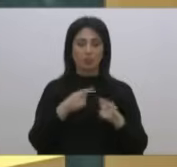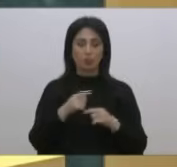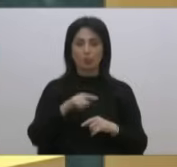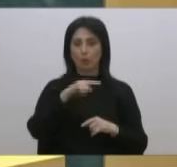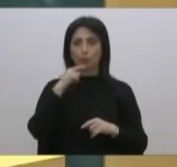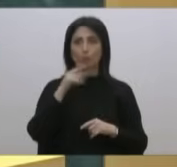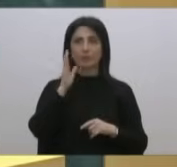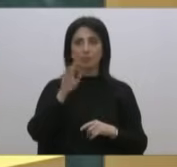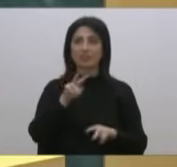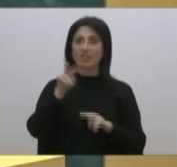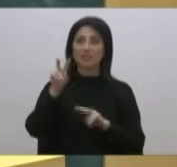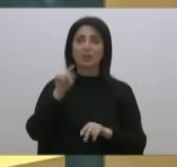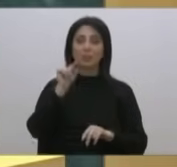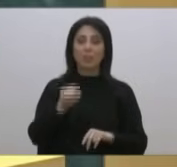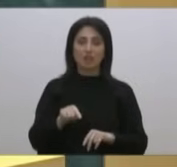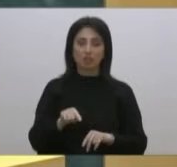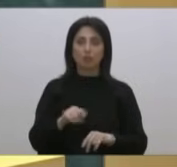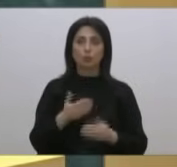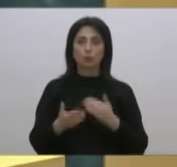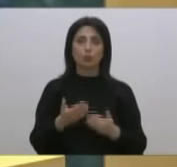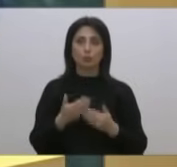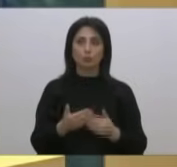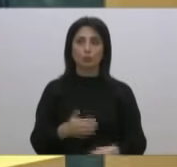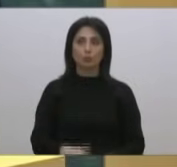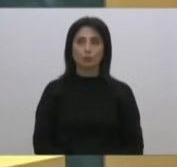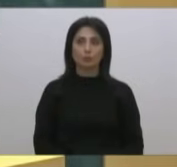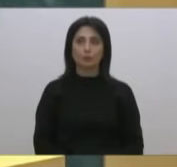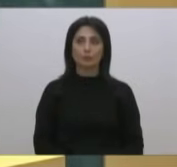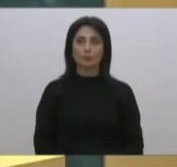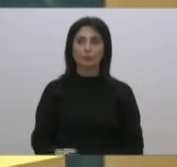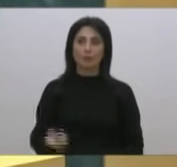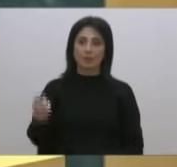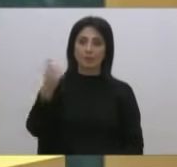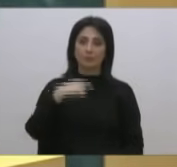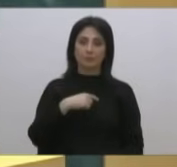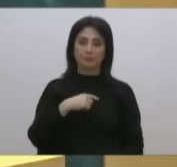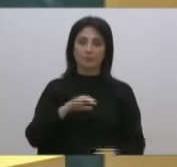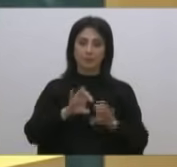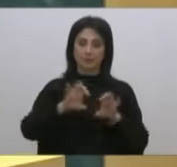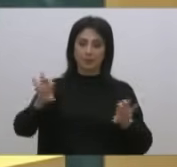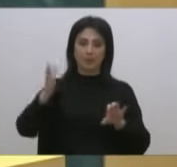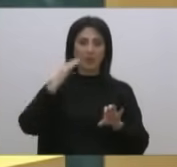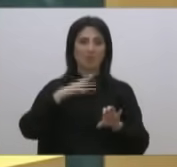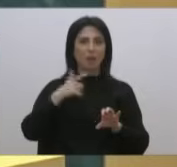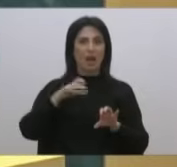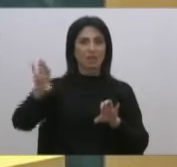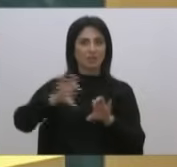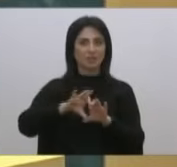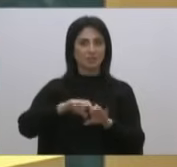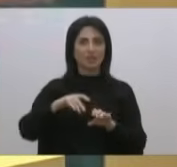საუბარი? რუსეთს ექნება ჩამოკიდებული მაშინ, თუ შემოდის შენთან თქვა ბილსადენი, როგორც ადრე იყო